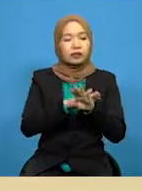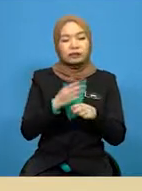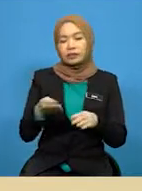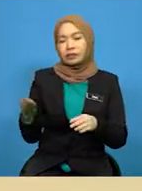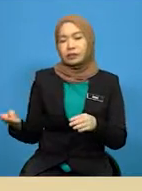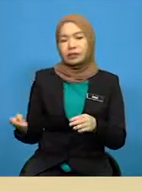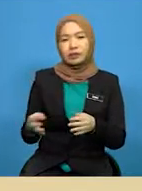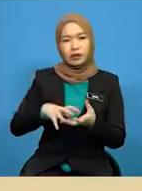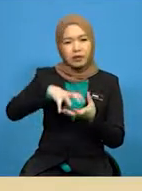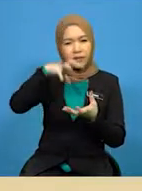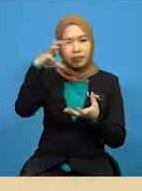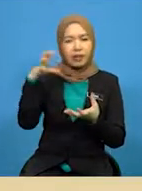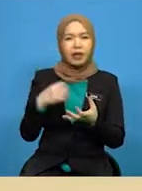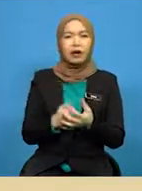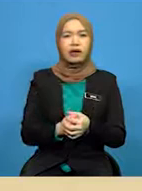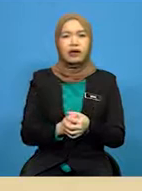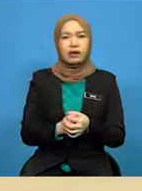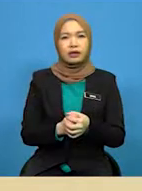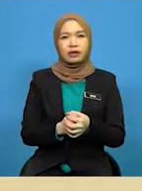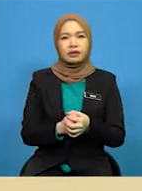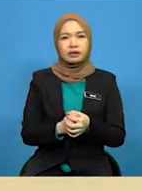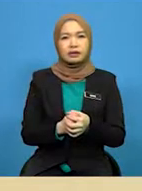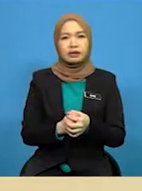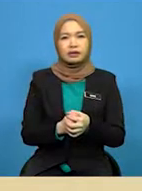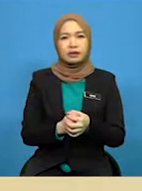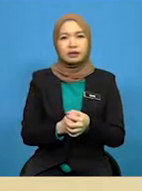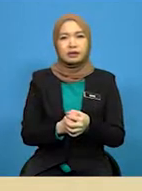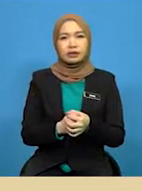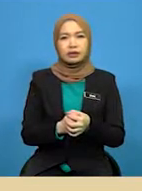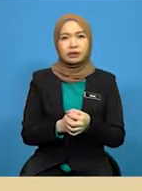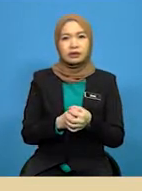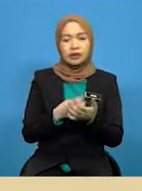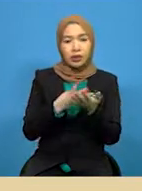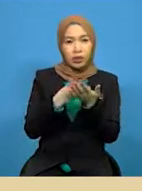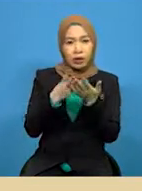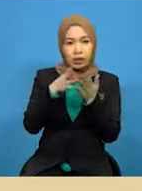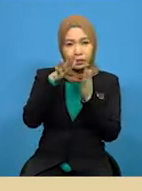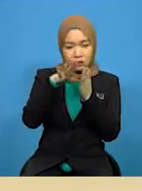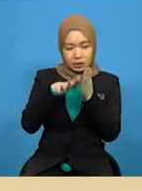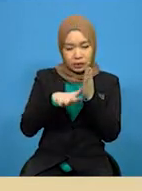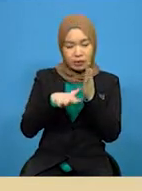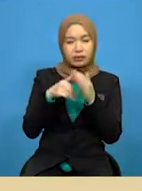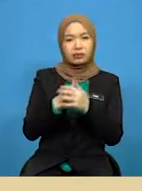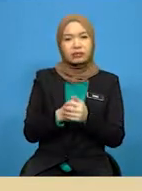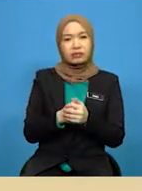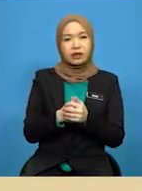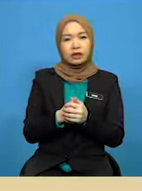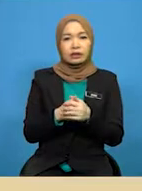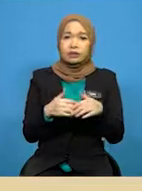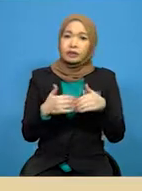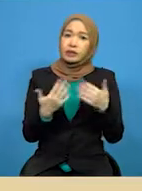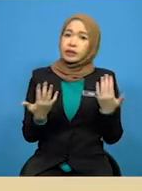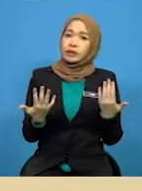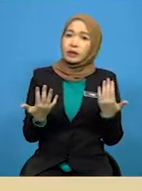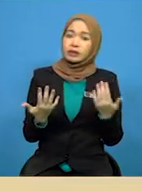kos bahan mentah ataupun firma itu sendiri mengurangkan pengeluaran. Dari segi pengangguran pula, isu tadi kita